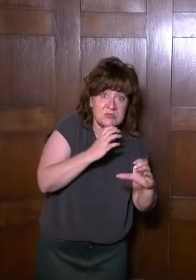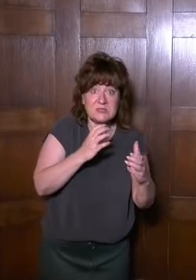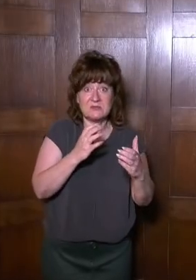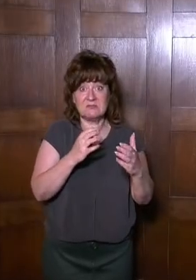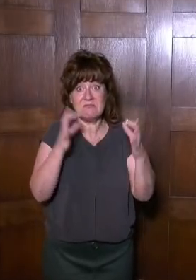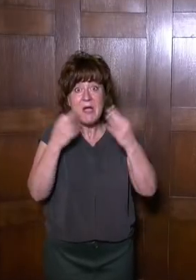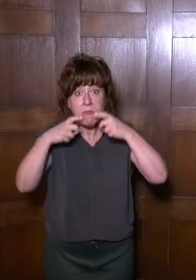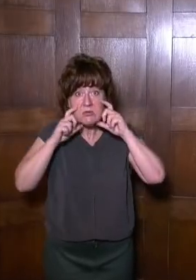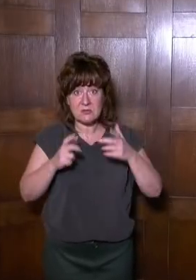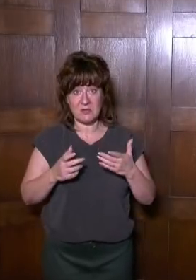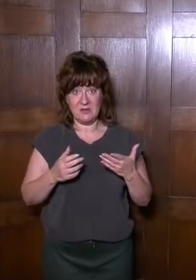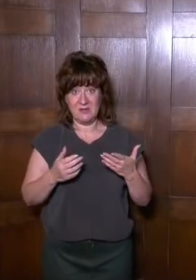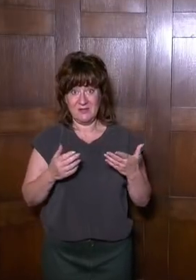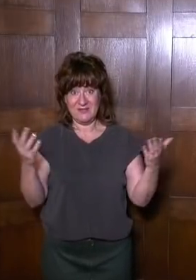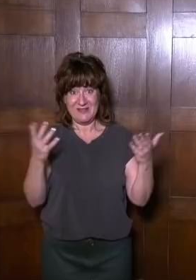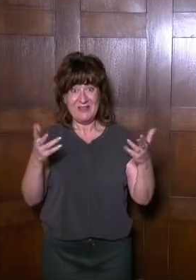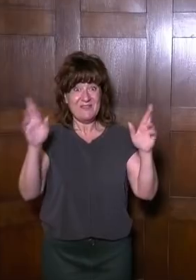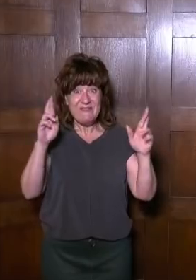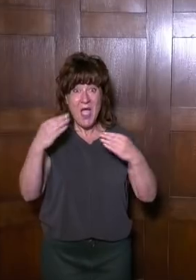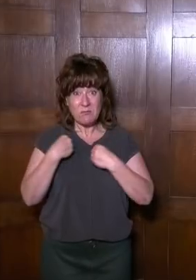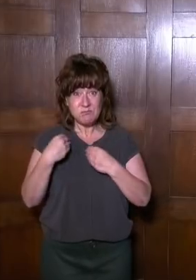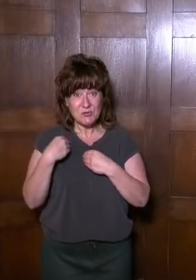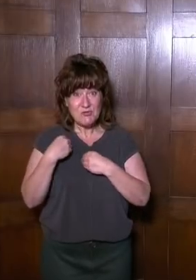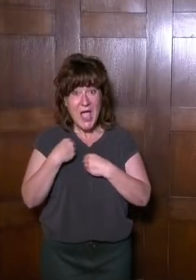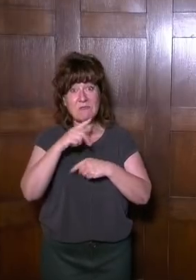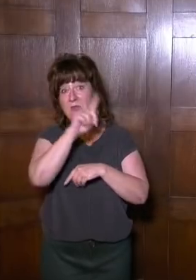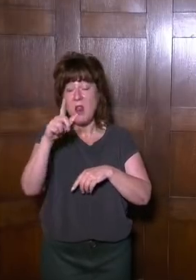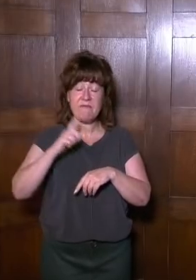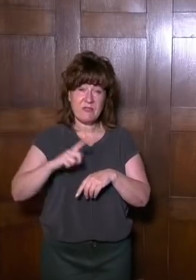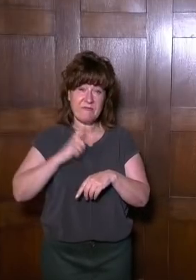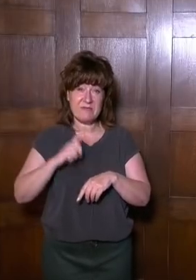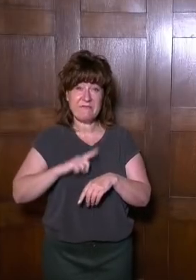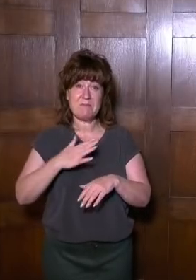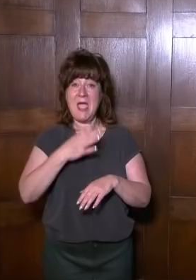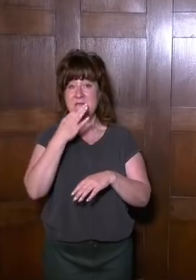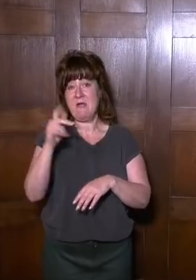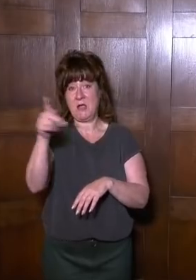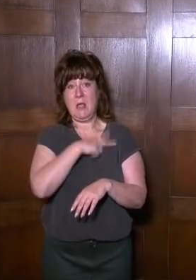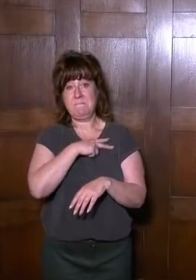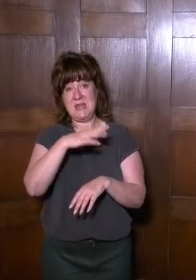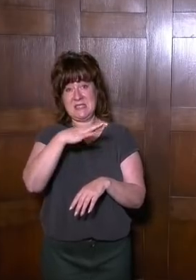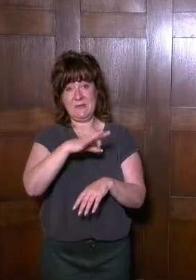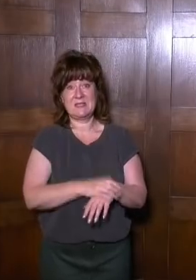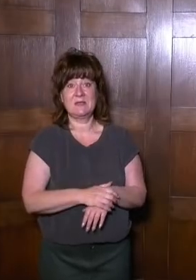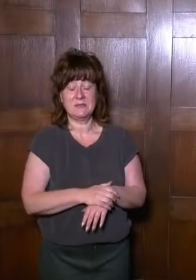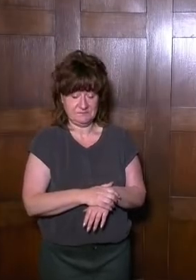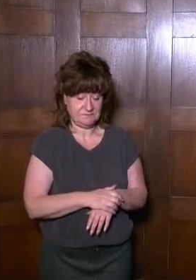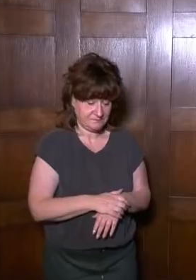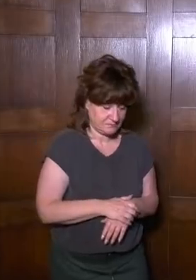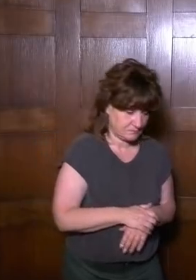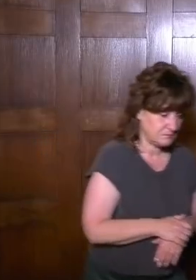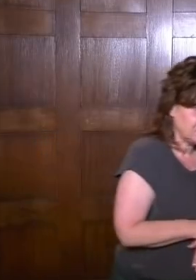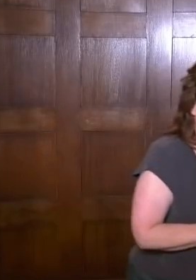Brauchen die Leute Masken? Wer sagt uns das und alle warten drauf? Die Frage an Sie, Herr Ministerpräsident. Meine Damen und Herren, ich bitte Sie